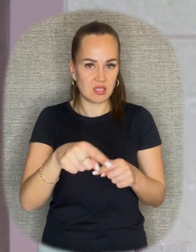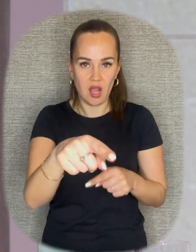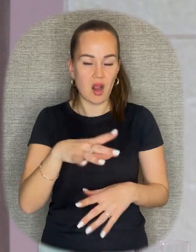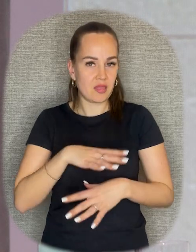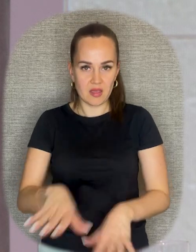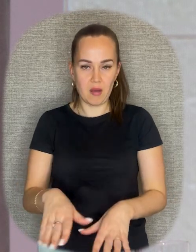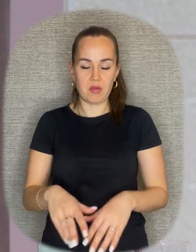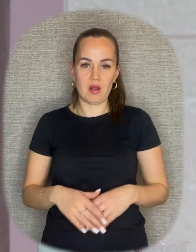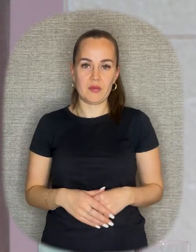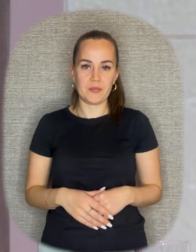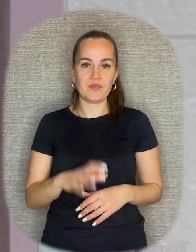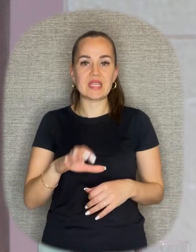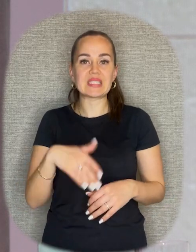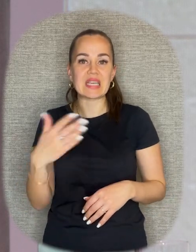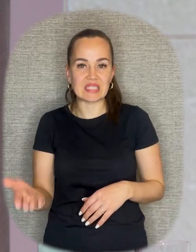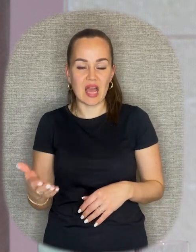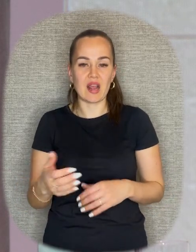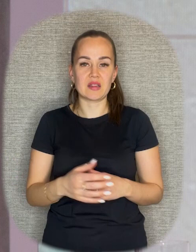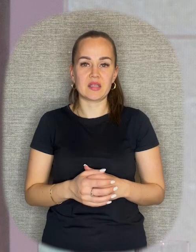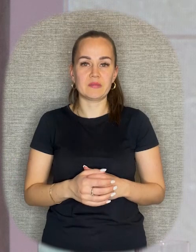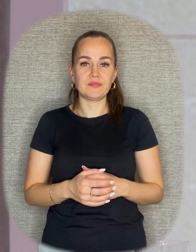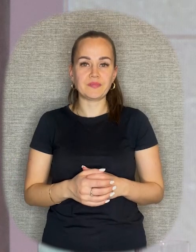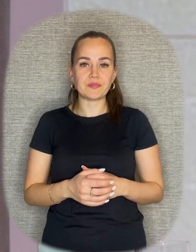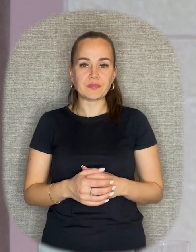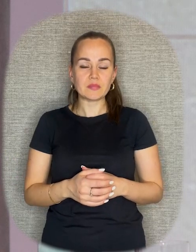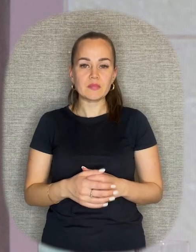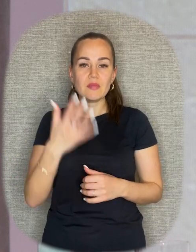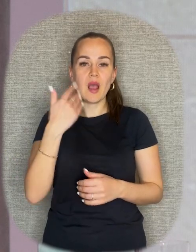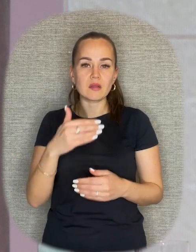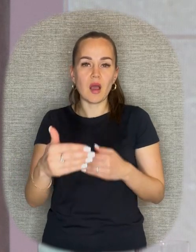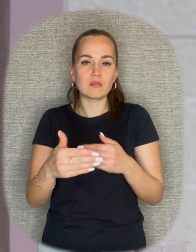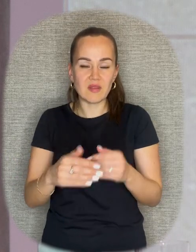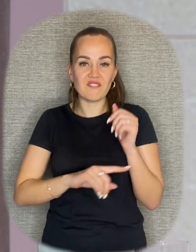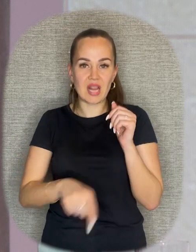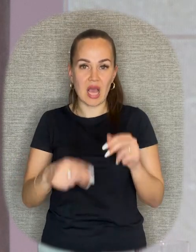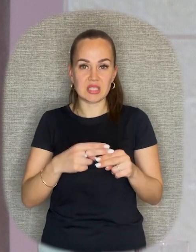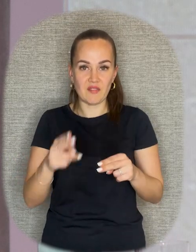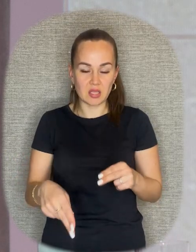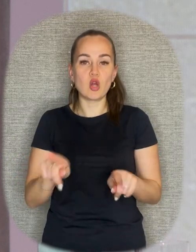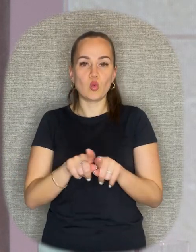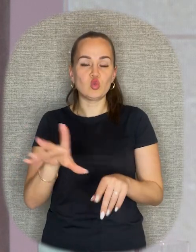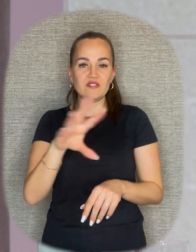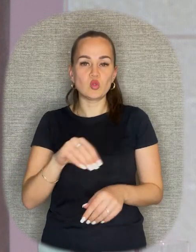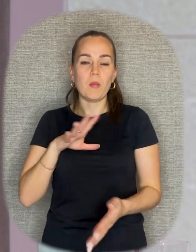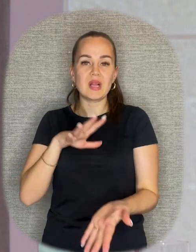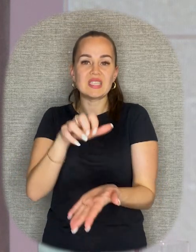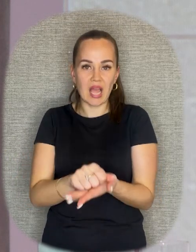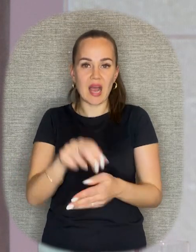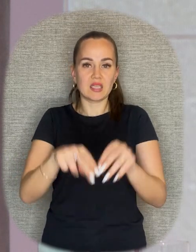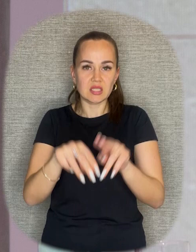улица Доходила только до улицы Лебедева и дальше к финляндскому вокзалу она не проходила и вот